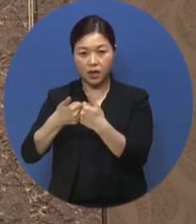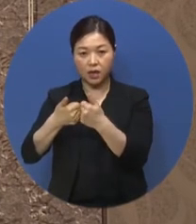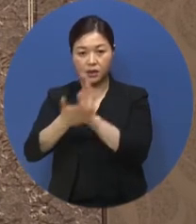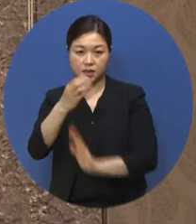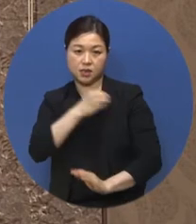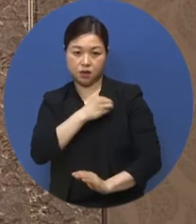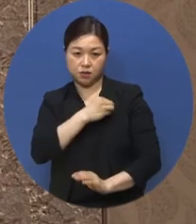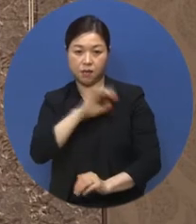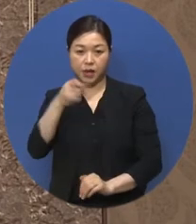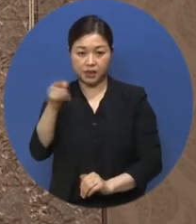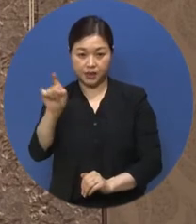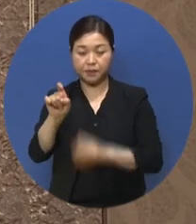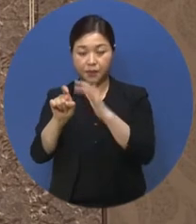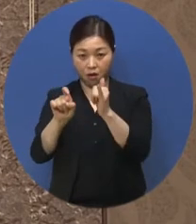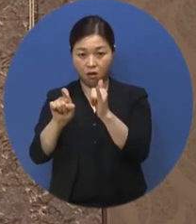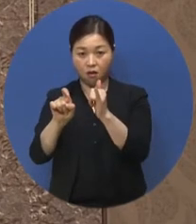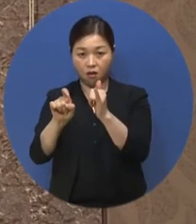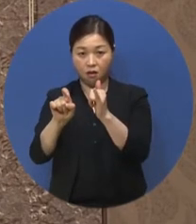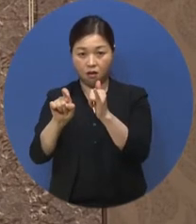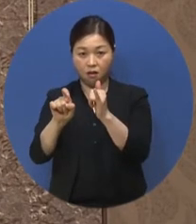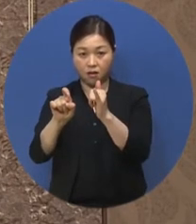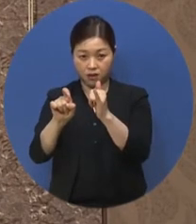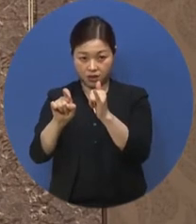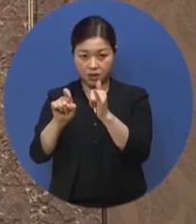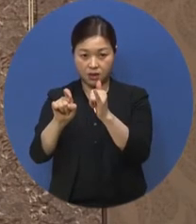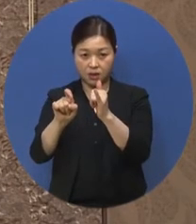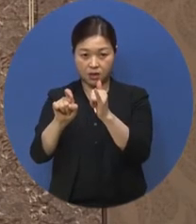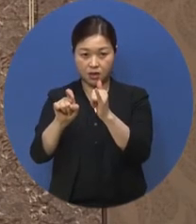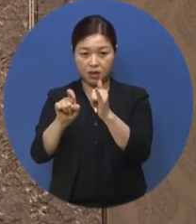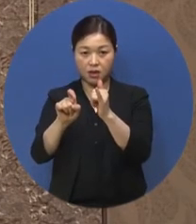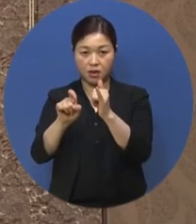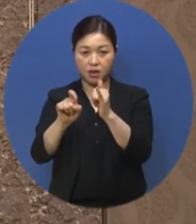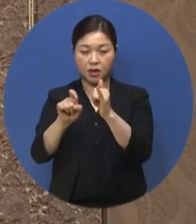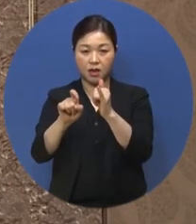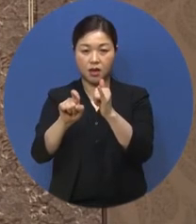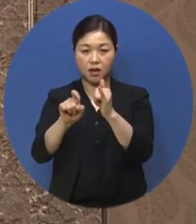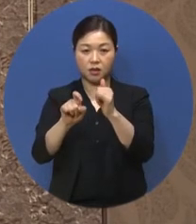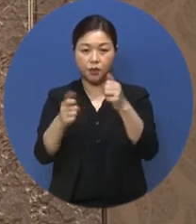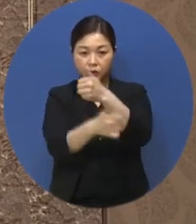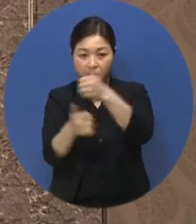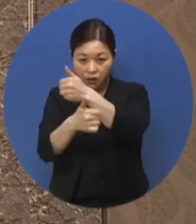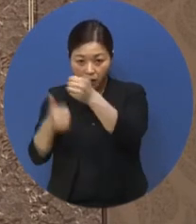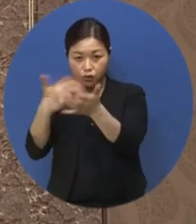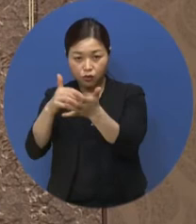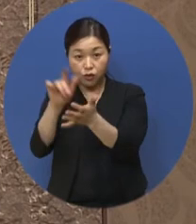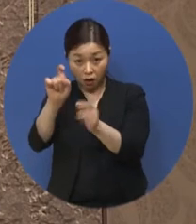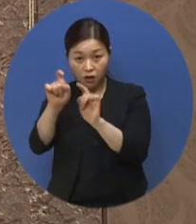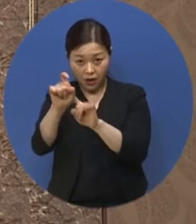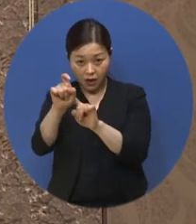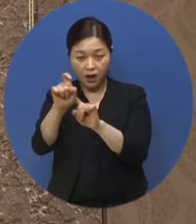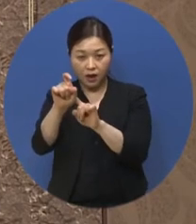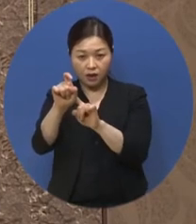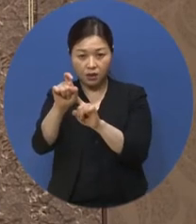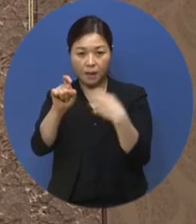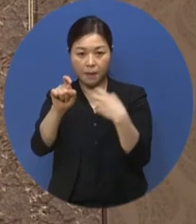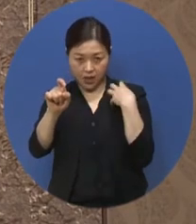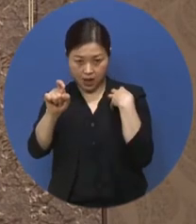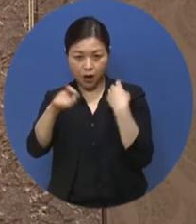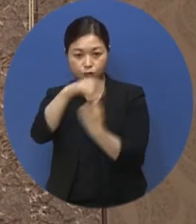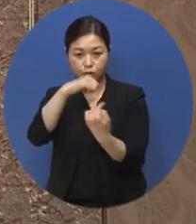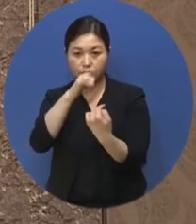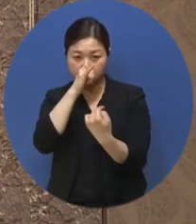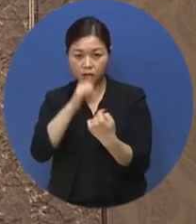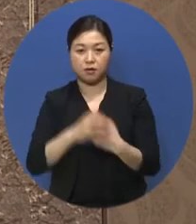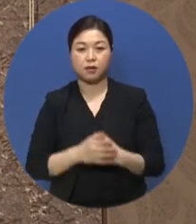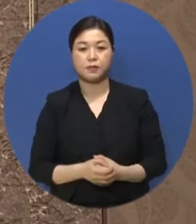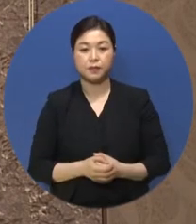110명의 네. 시의원이 10개의 상임위원회에서 상임위 활동을 하고 있습니다. 그러니까 서울시에는 10개의 상임위원회가